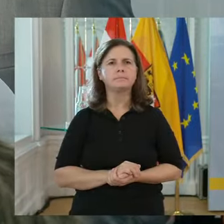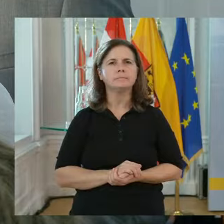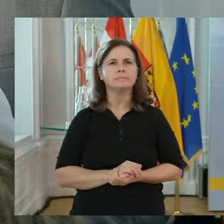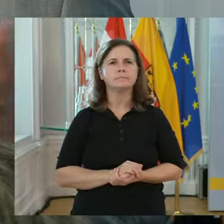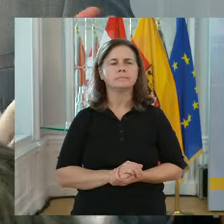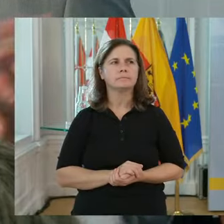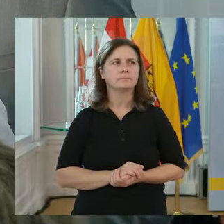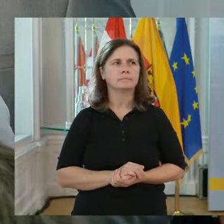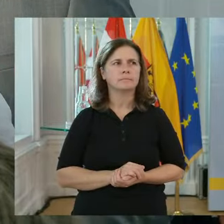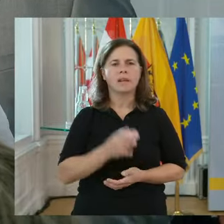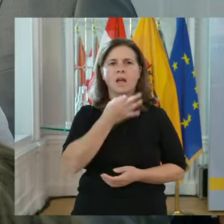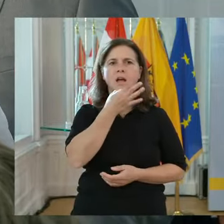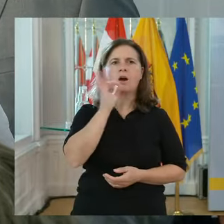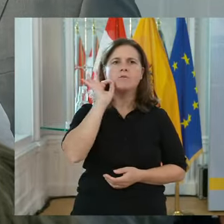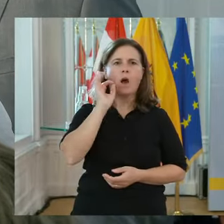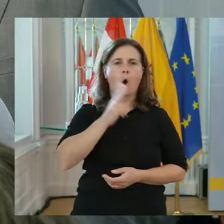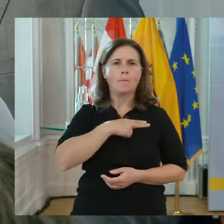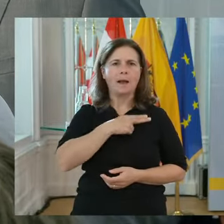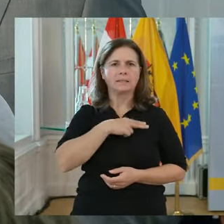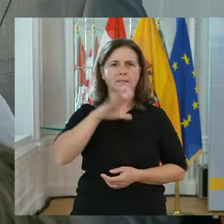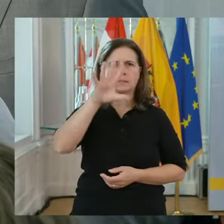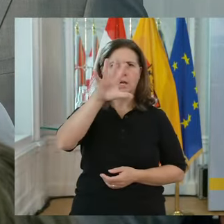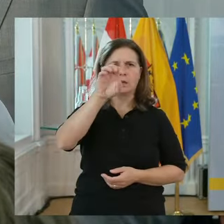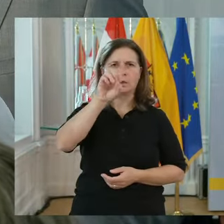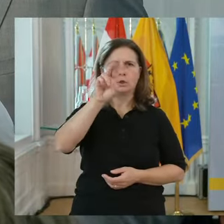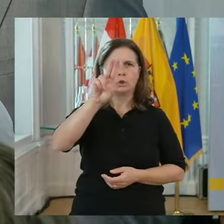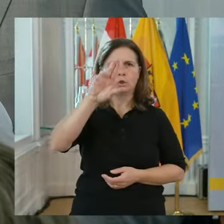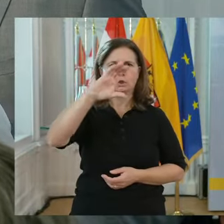Die Frau Magister